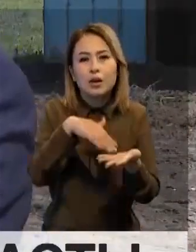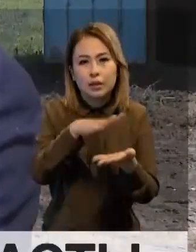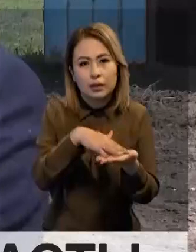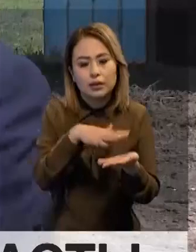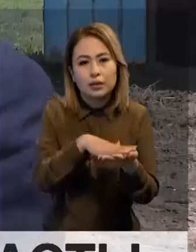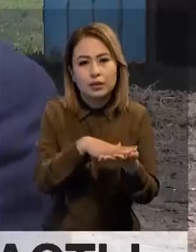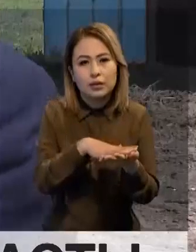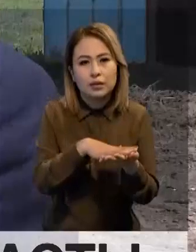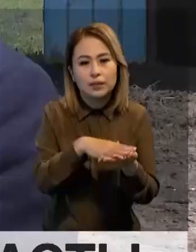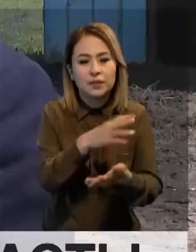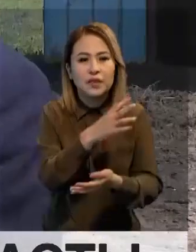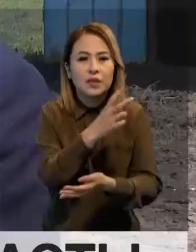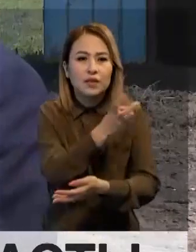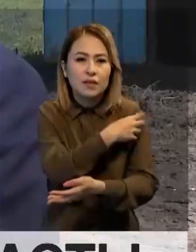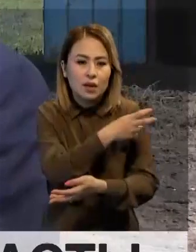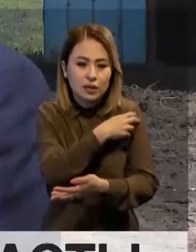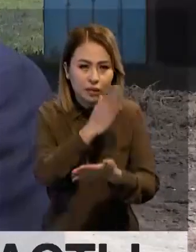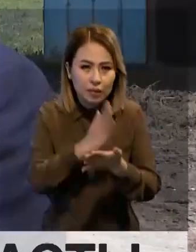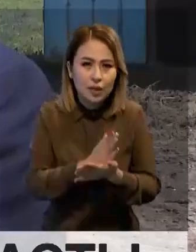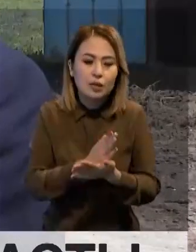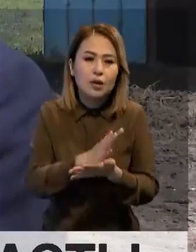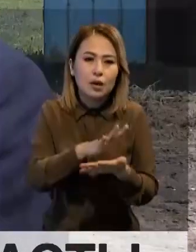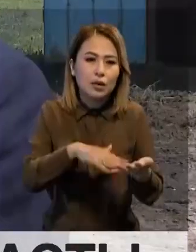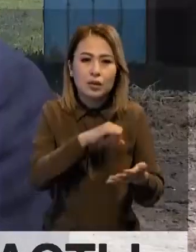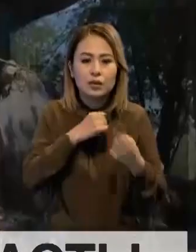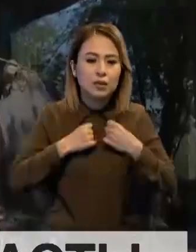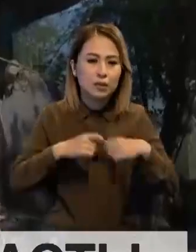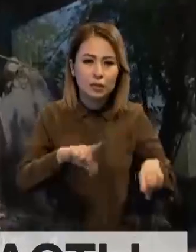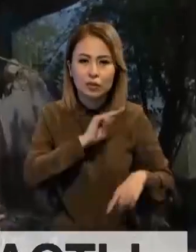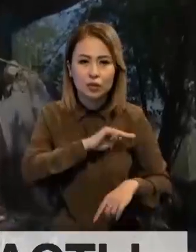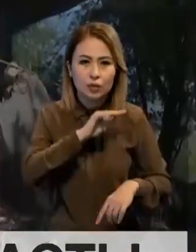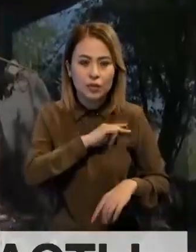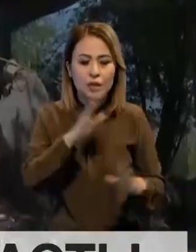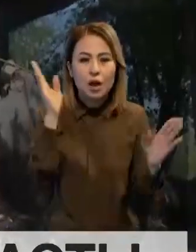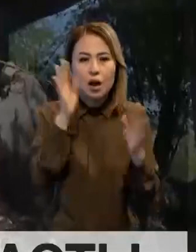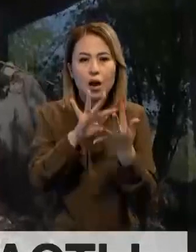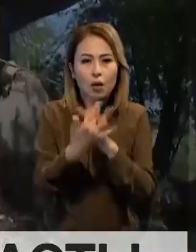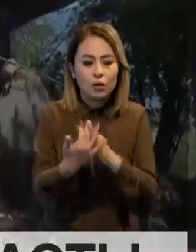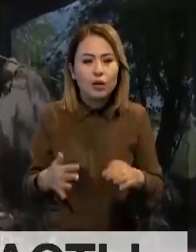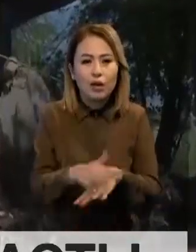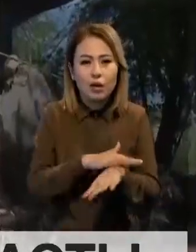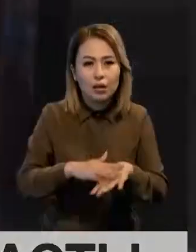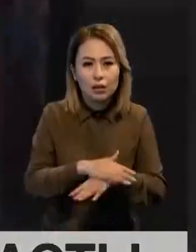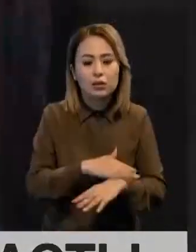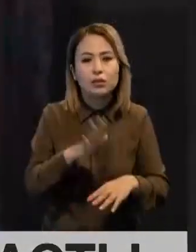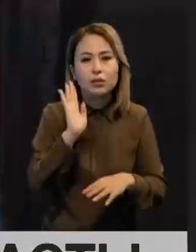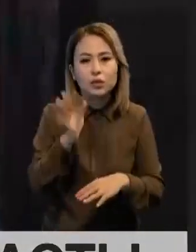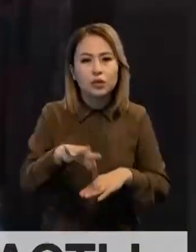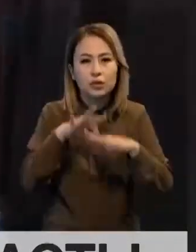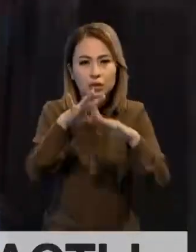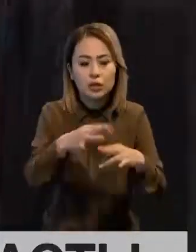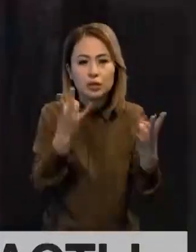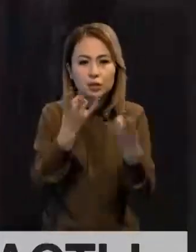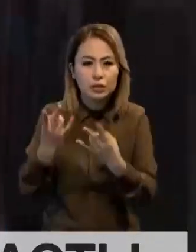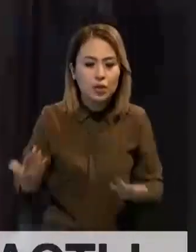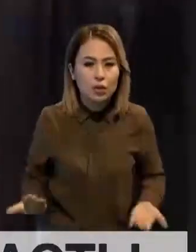аудандық ветеринарлық инспекция бар, басқа бар, олар ары қарап жұмыс жүргізеді. Енді ауыл халқы алдағы уақыттың еншісінде атқарылуы тиіс